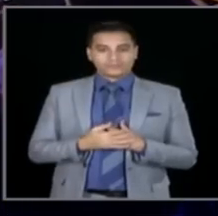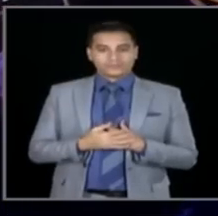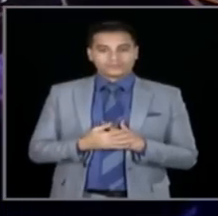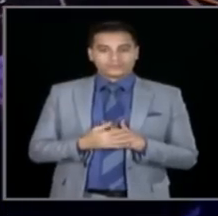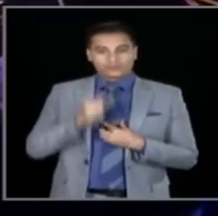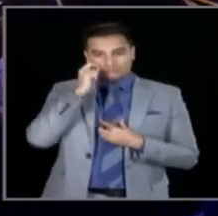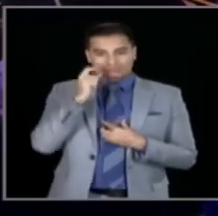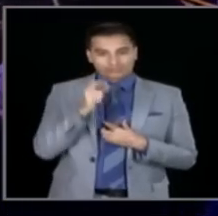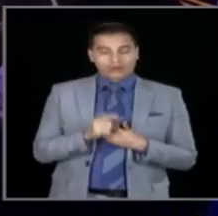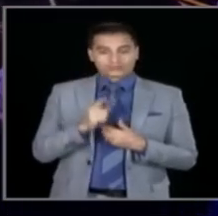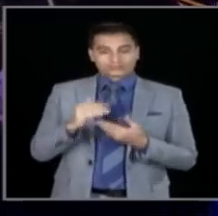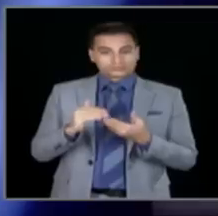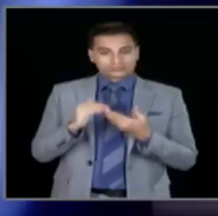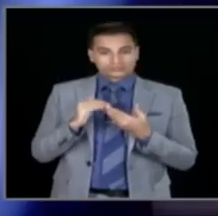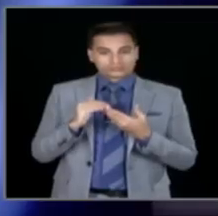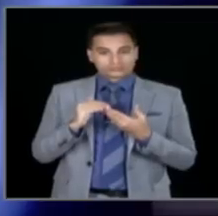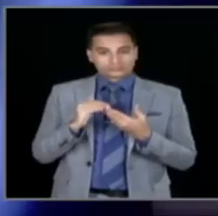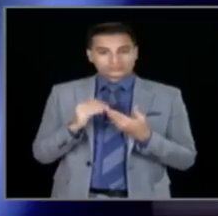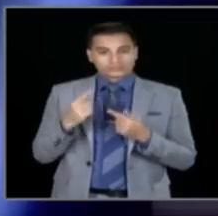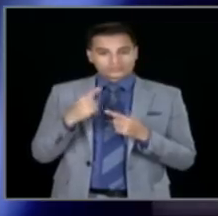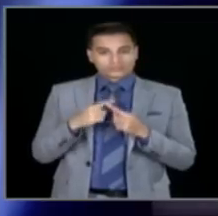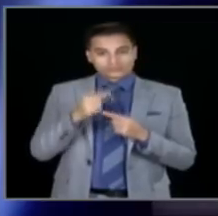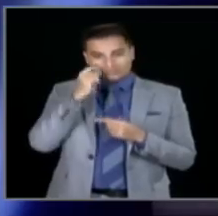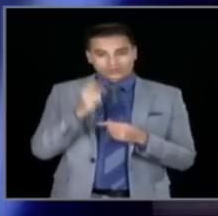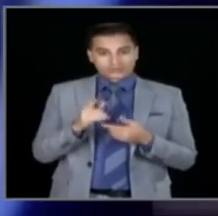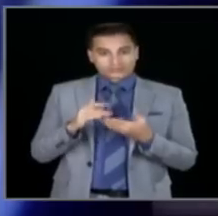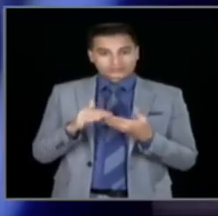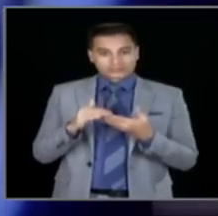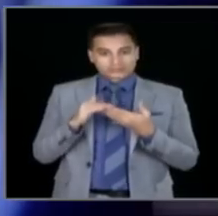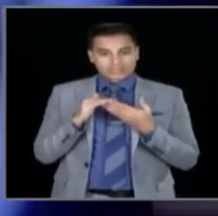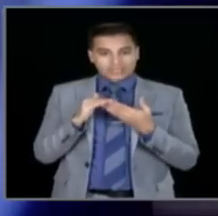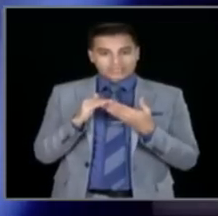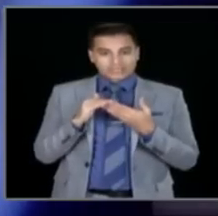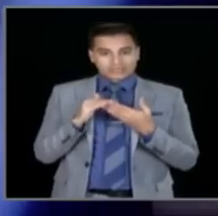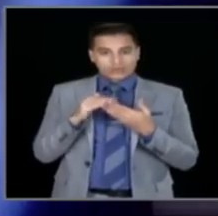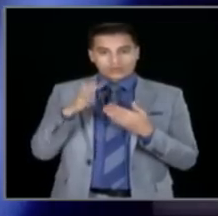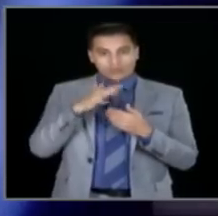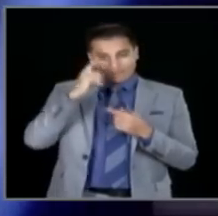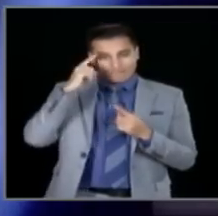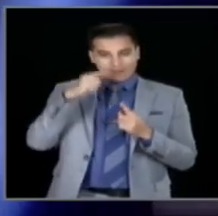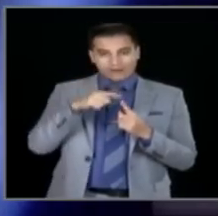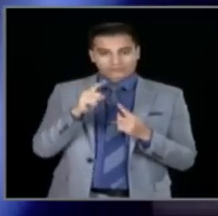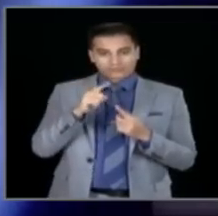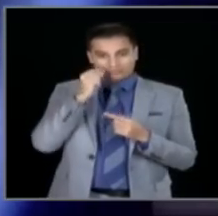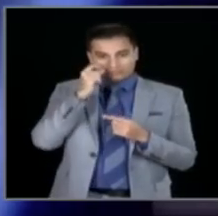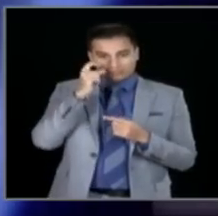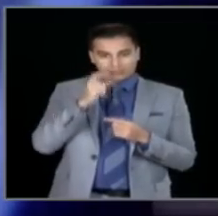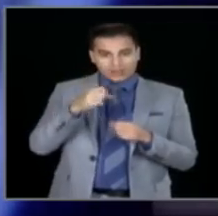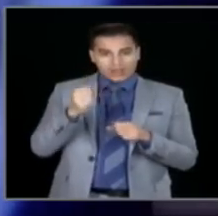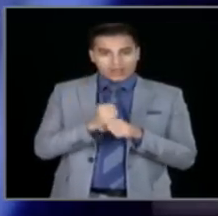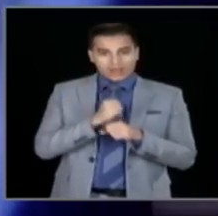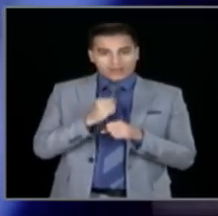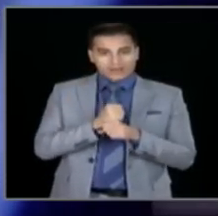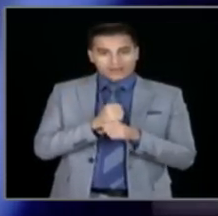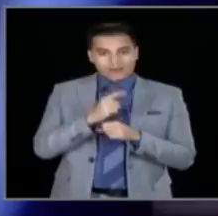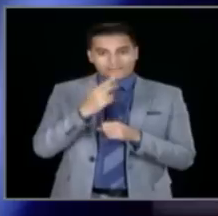الجندي مجهول، حد عندنا جندي مجهول كمان. في جندي مجهول، يعني في شخصيه ثالثه دي يعتبر جندي مجهول، دي